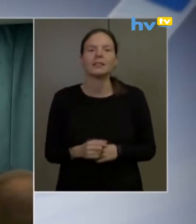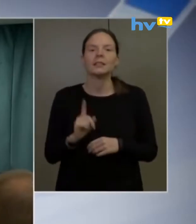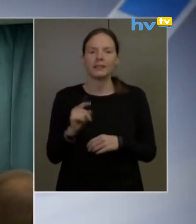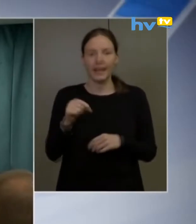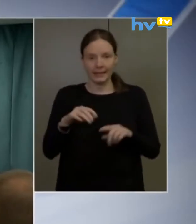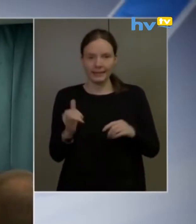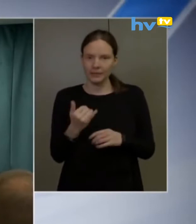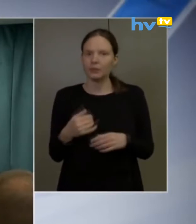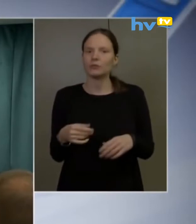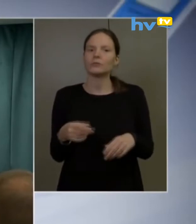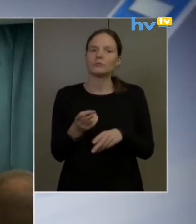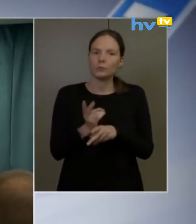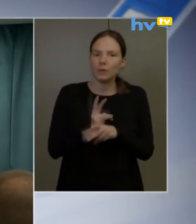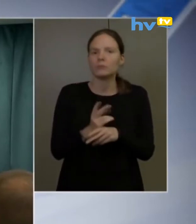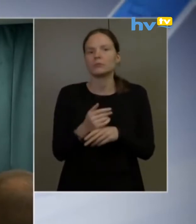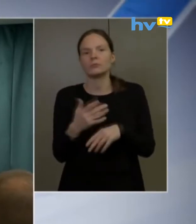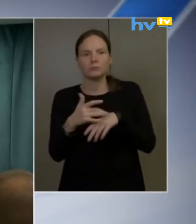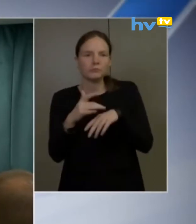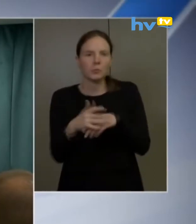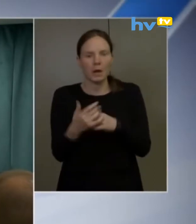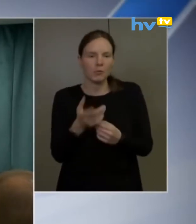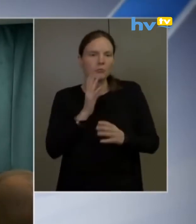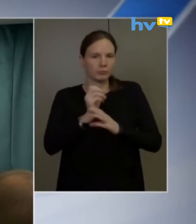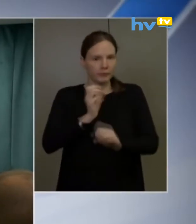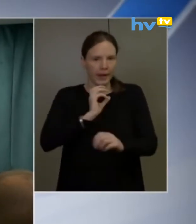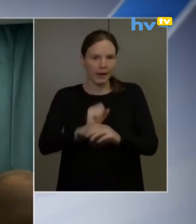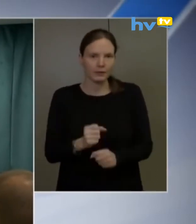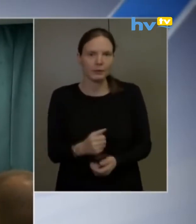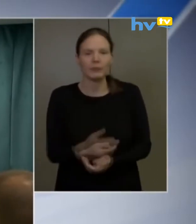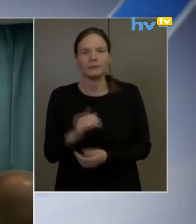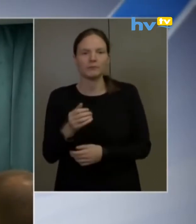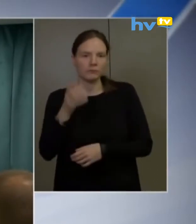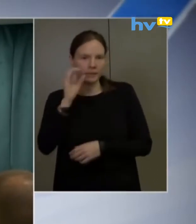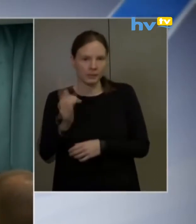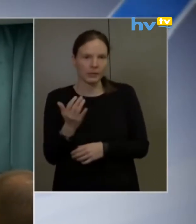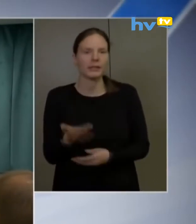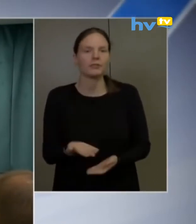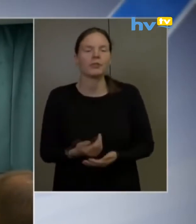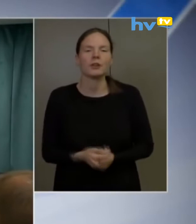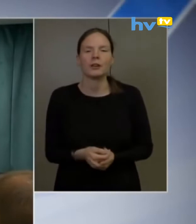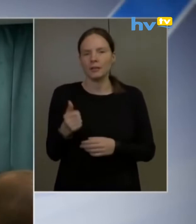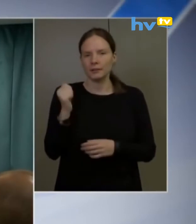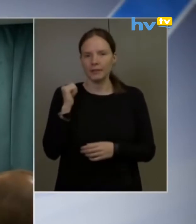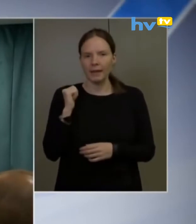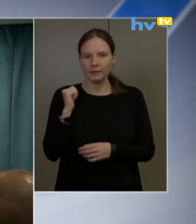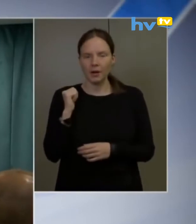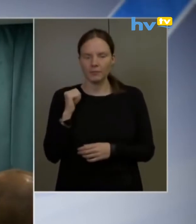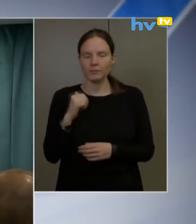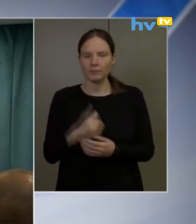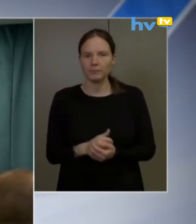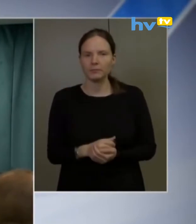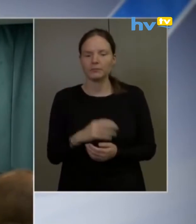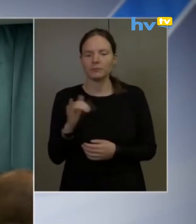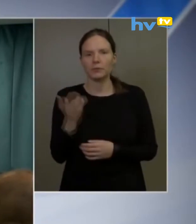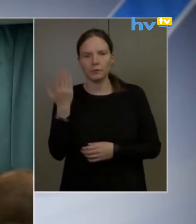jól megtervezett, a magyar gazdaság erősségeit építő lépésekkel Magyarország megerősödve kerülhet ki a járvány okozta